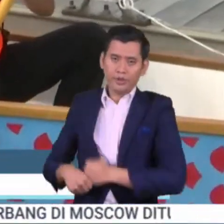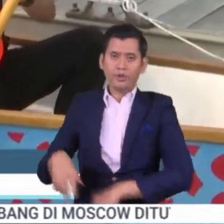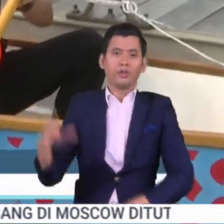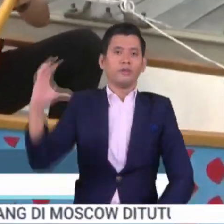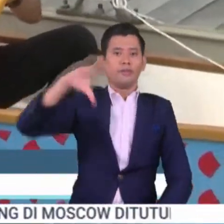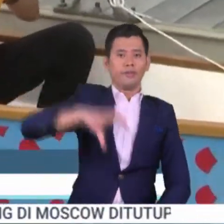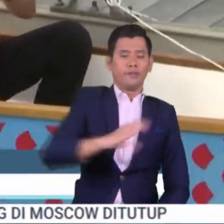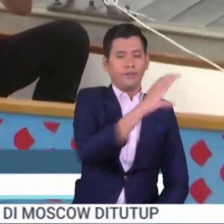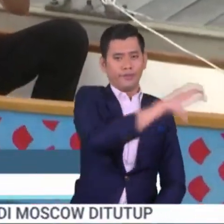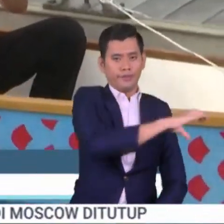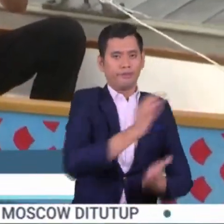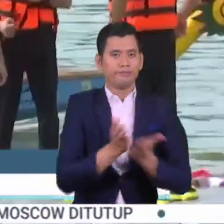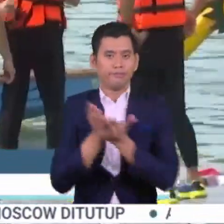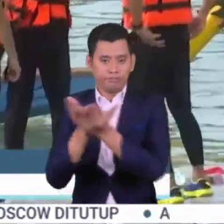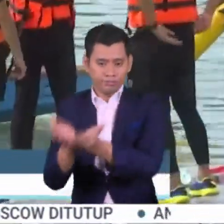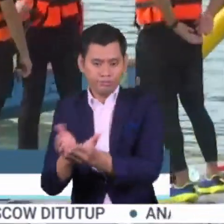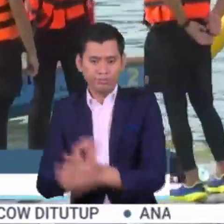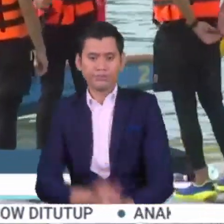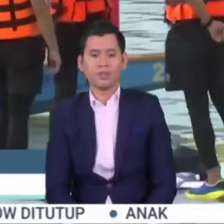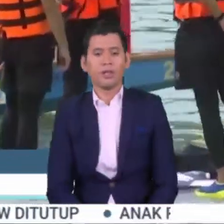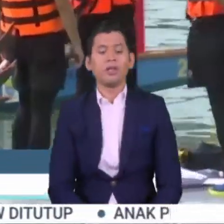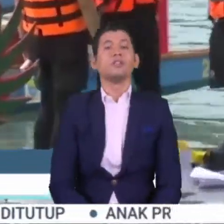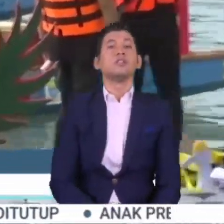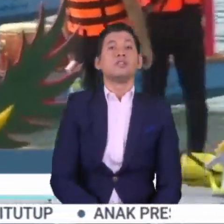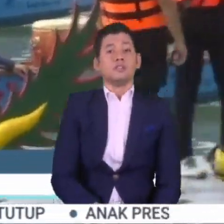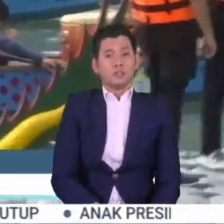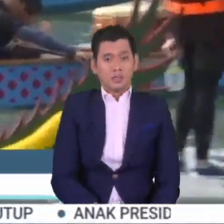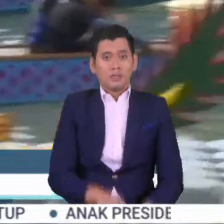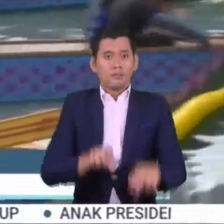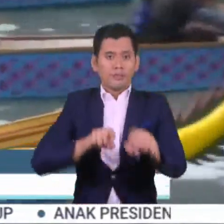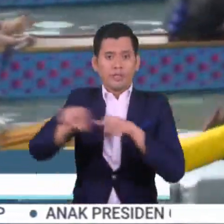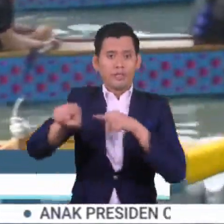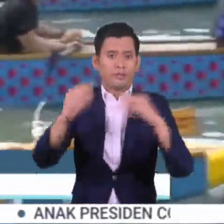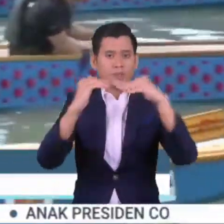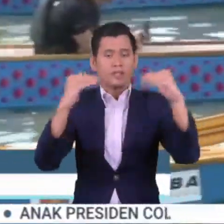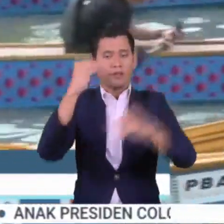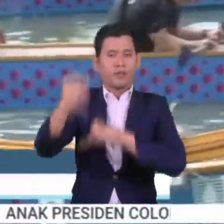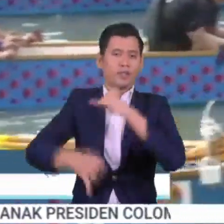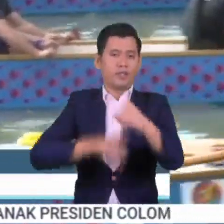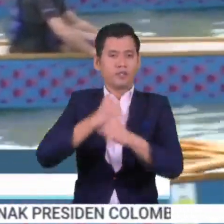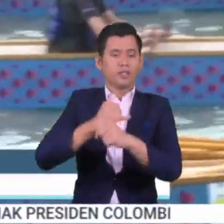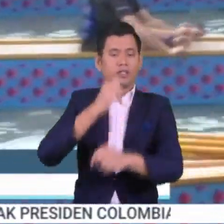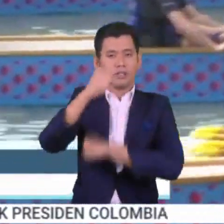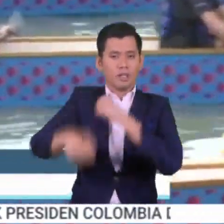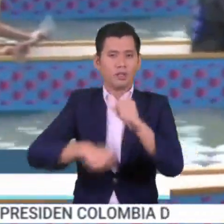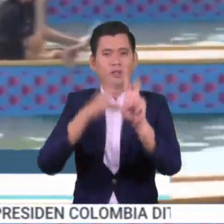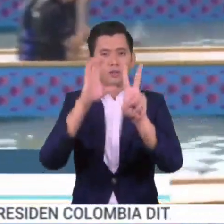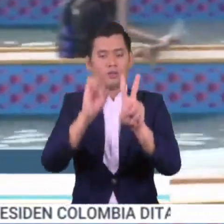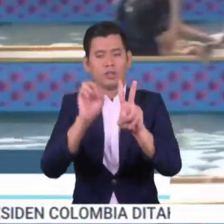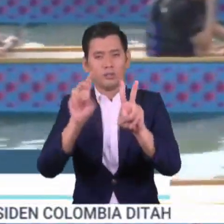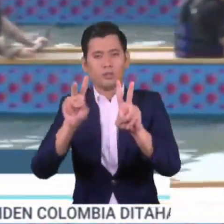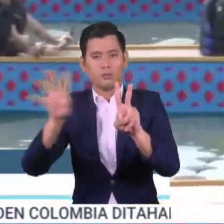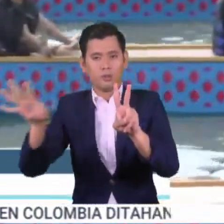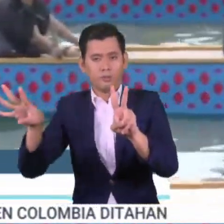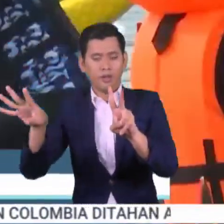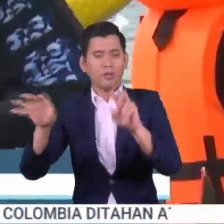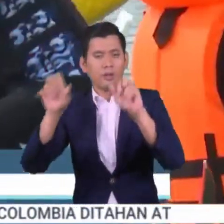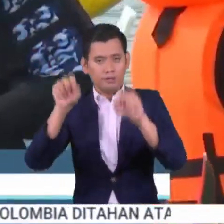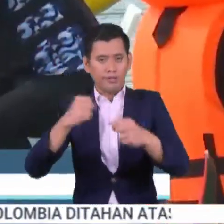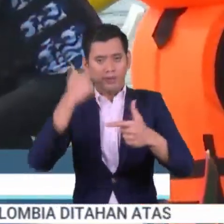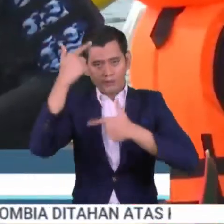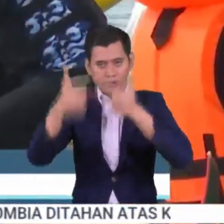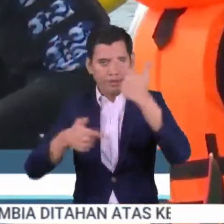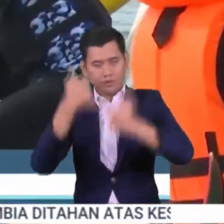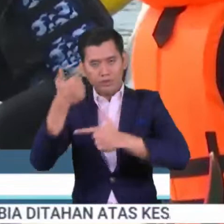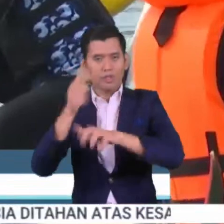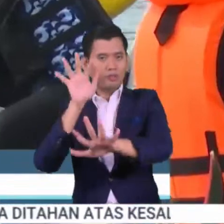Man pula berkata Kerajaan Negeri Berhasrat menjadikan perlumbaan itu bertaraf antarabangsa tahun depan. Ia diyakini dapat melonjakkan sektor pelancongan dan ekonomi